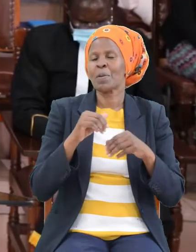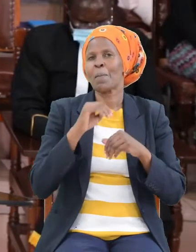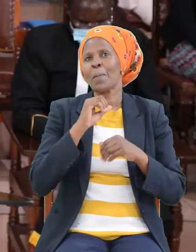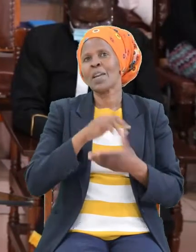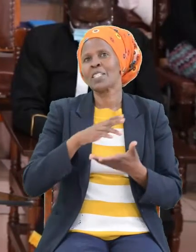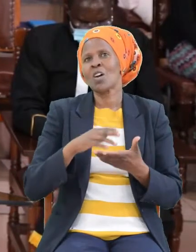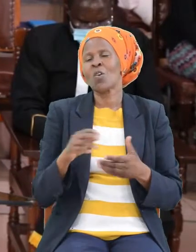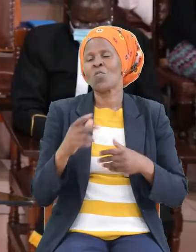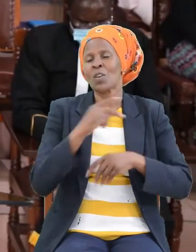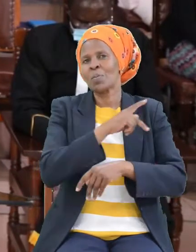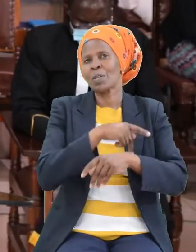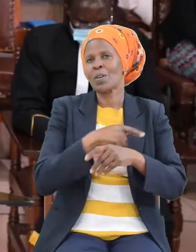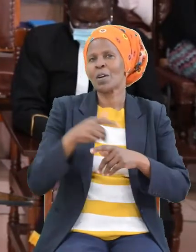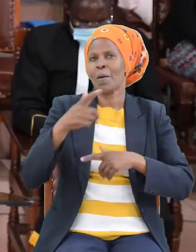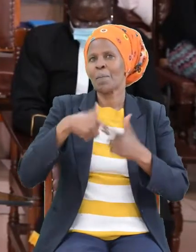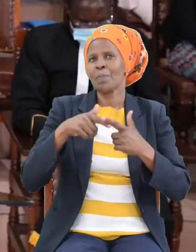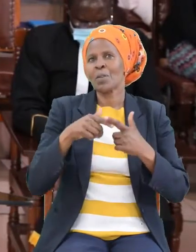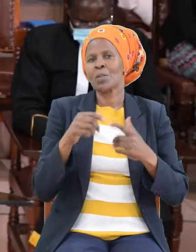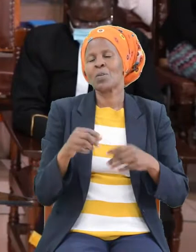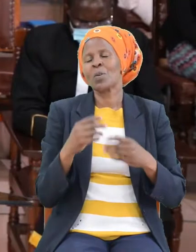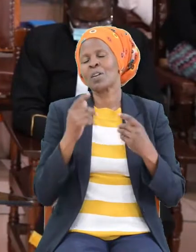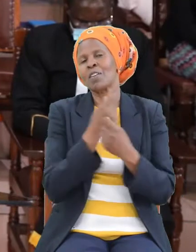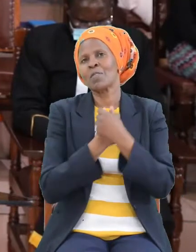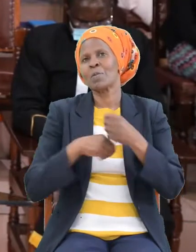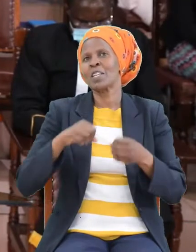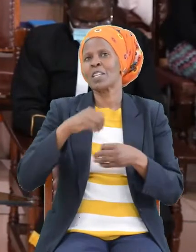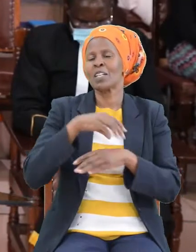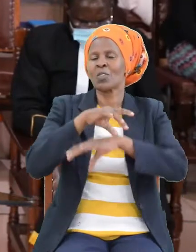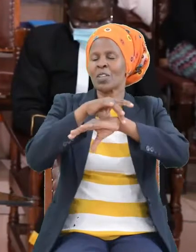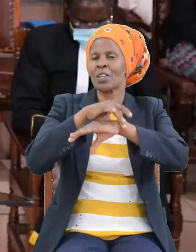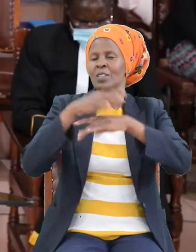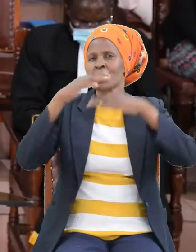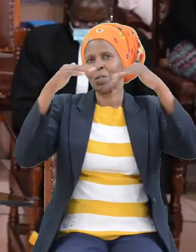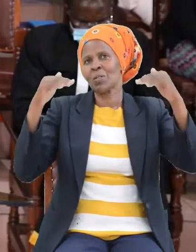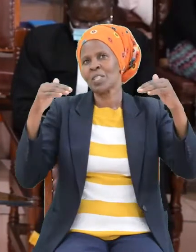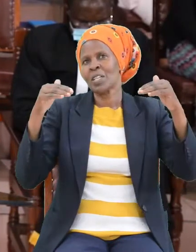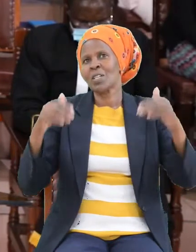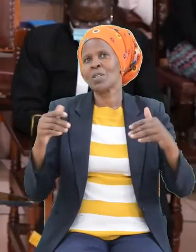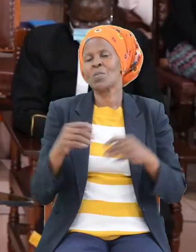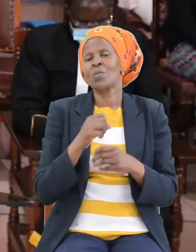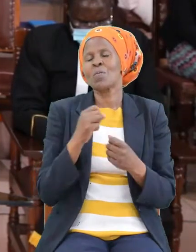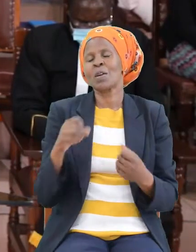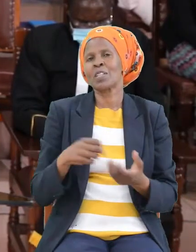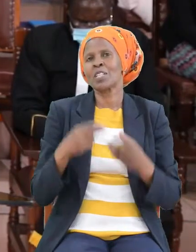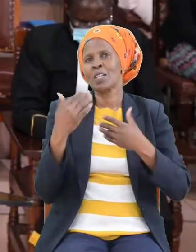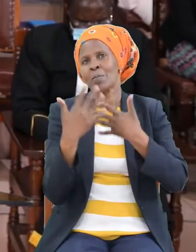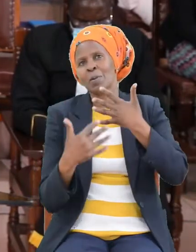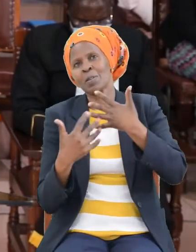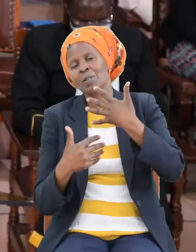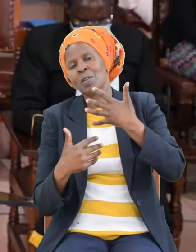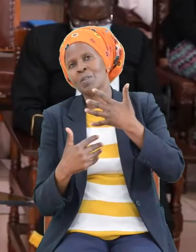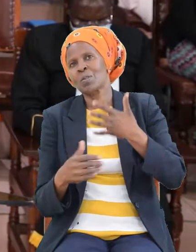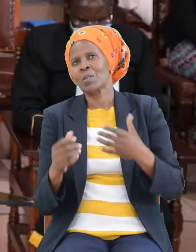litukuzwe, ufalme wako uje. Mapenzi yako yatimizwe hapa duniani kama huko mbinguni. Tutupe leo riziki